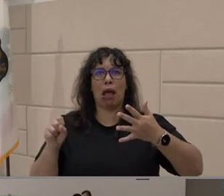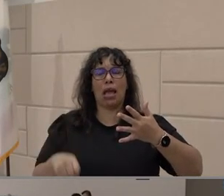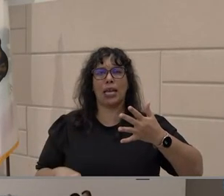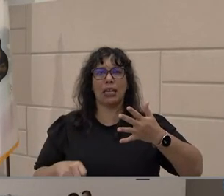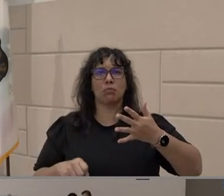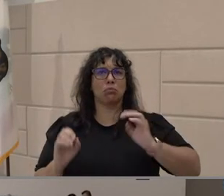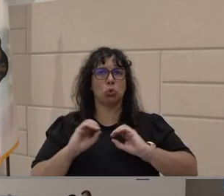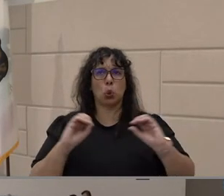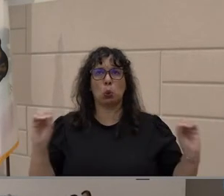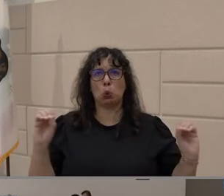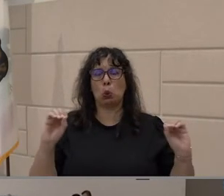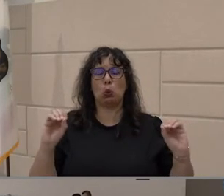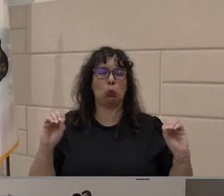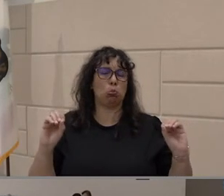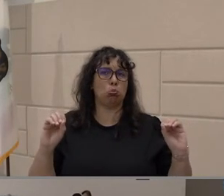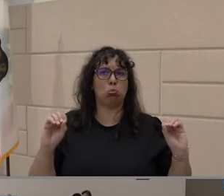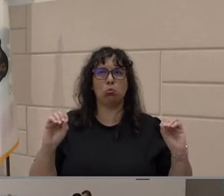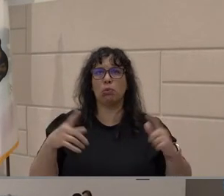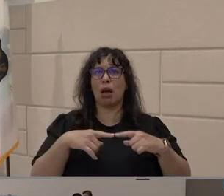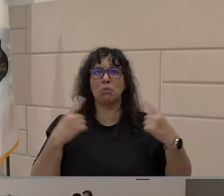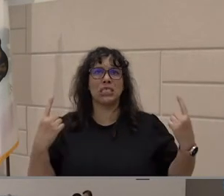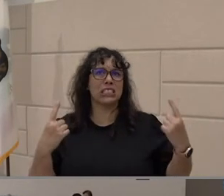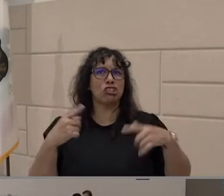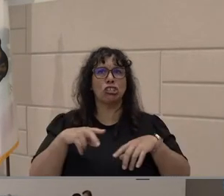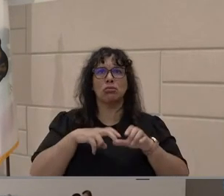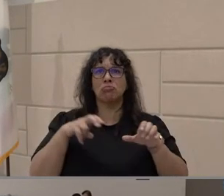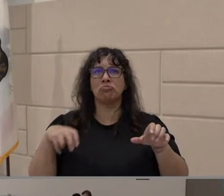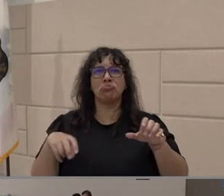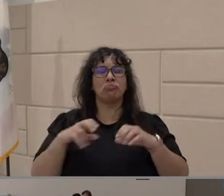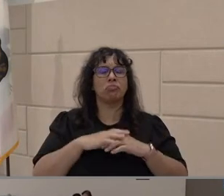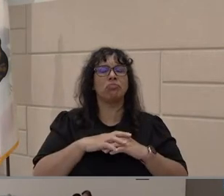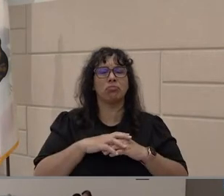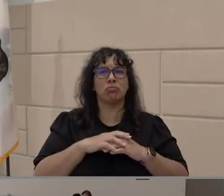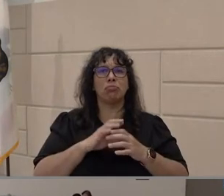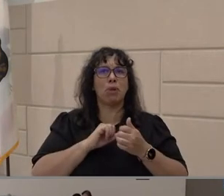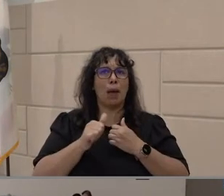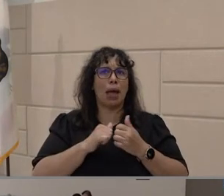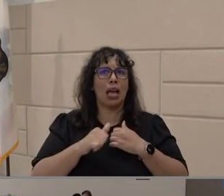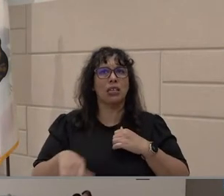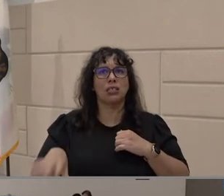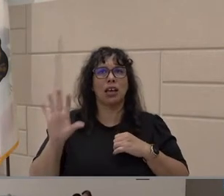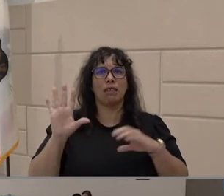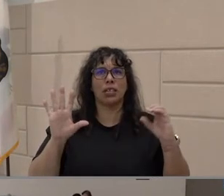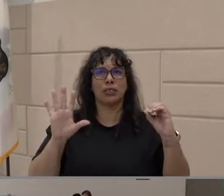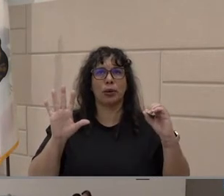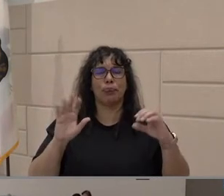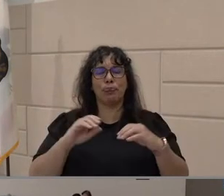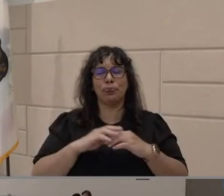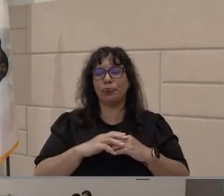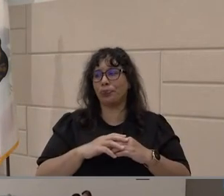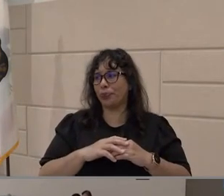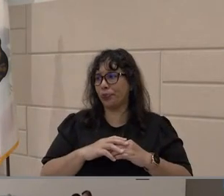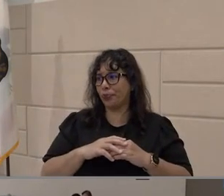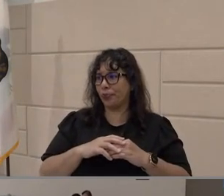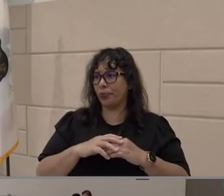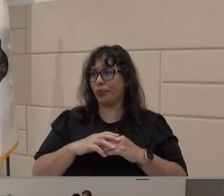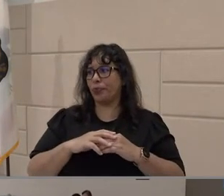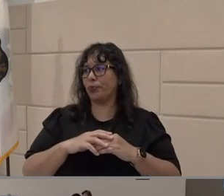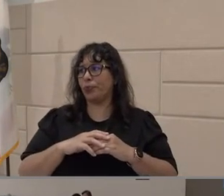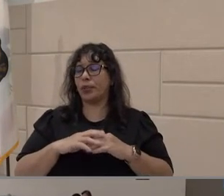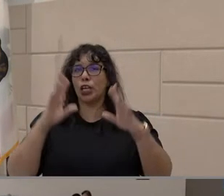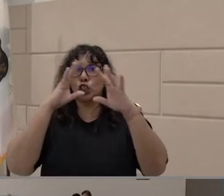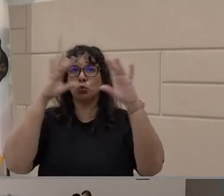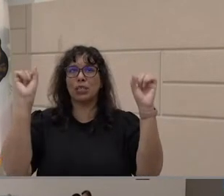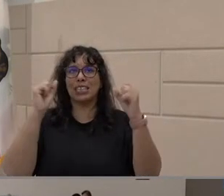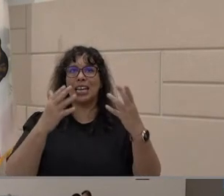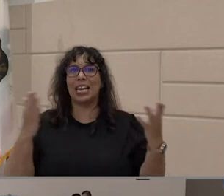control អមែនសំឡេងនិយាយយល់បន្តអ្វីទេដូច្នេះសំឡេងយល់ស្រាប